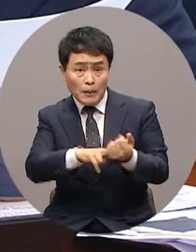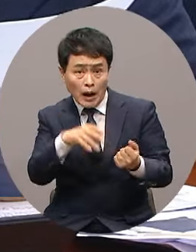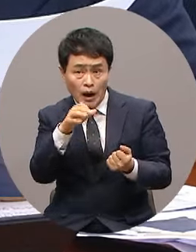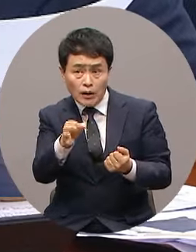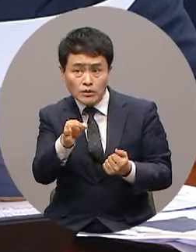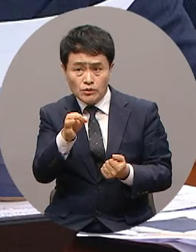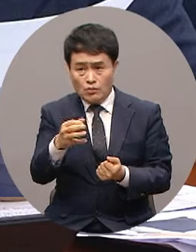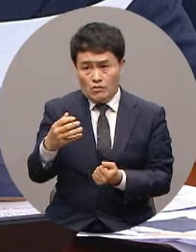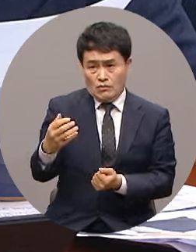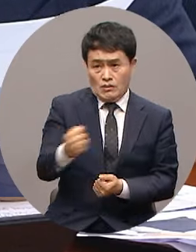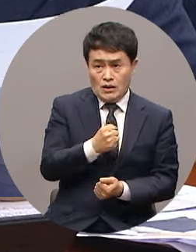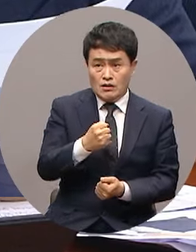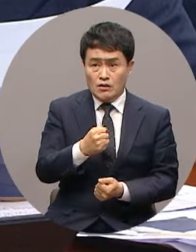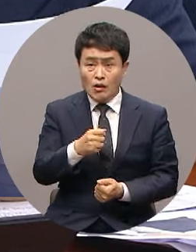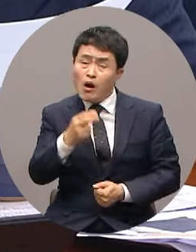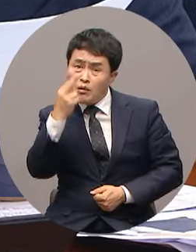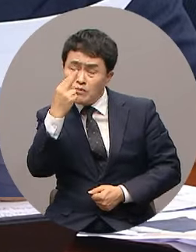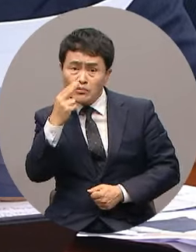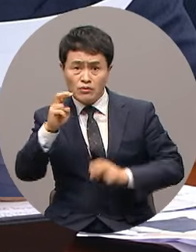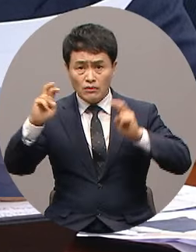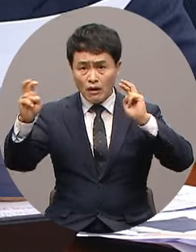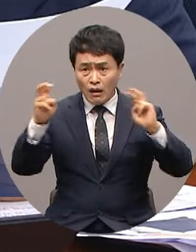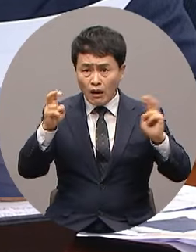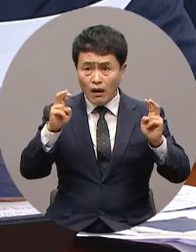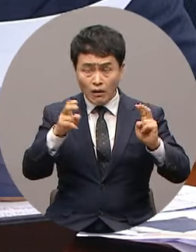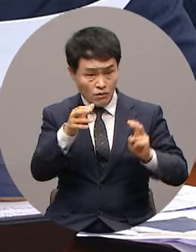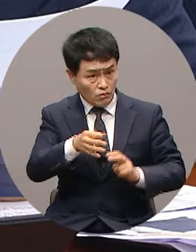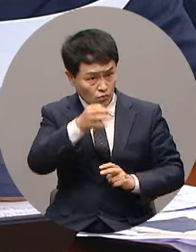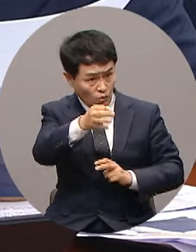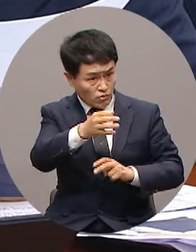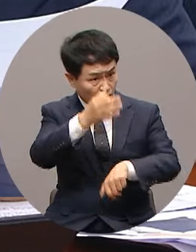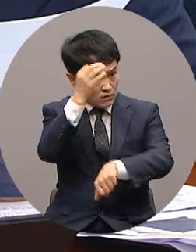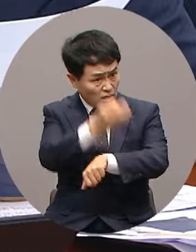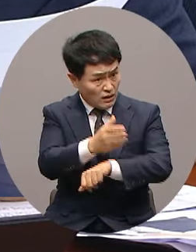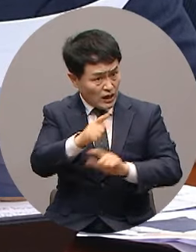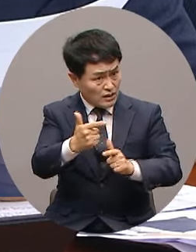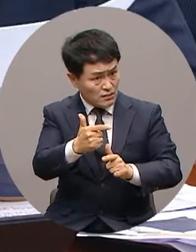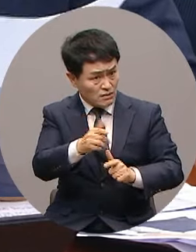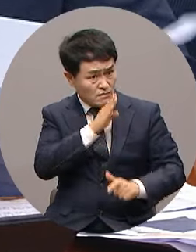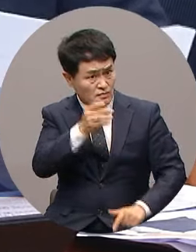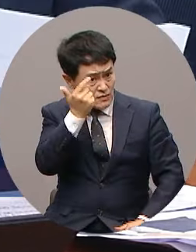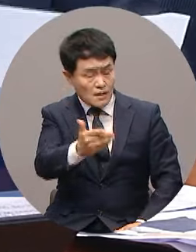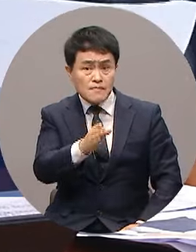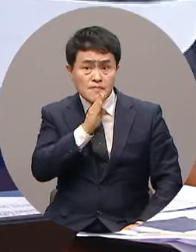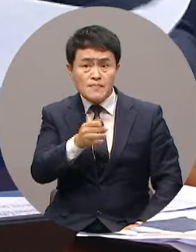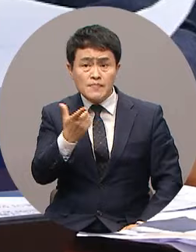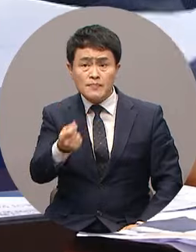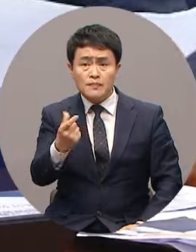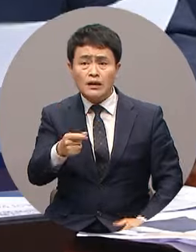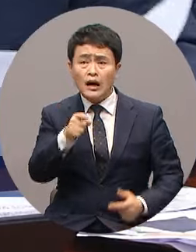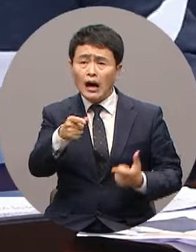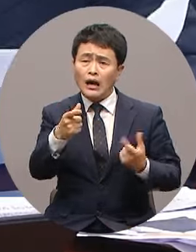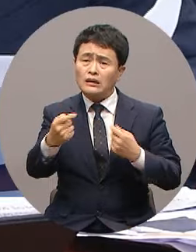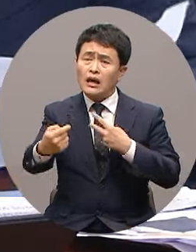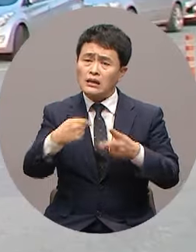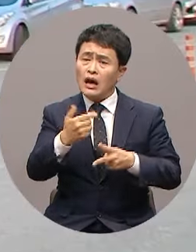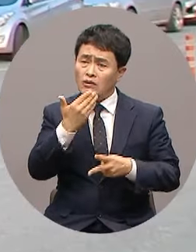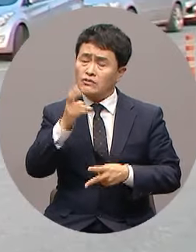돈 가지고 미국에 있는 회사 현금으로 주고 산 거 아닙니까? 맞죠? 그렇게 해석될 수 있는 여지가 있다고